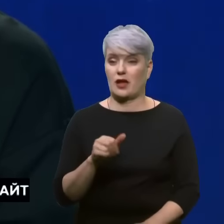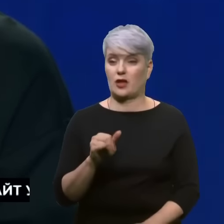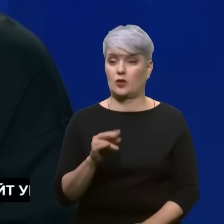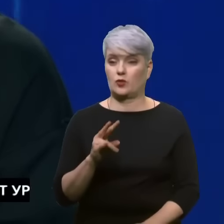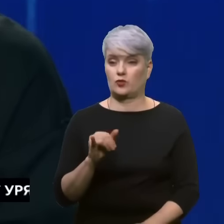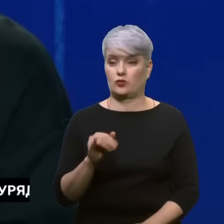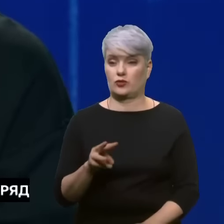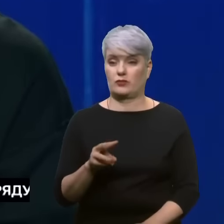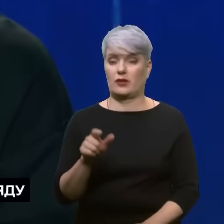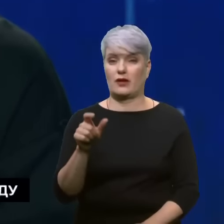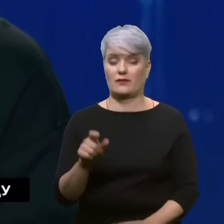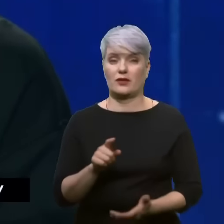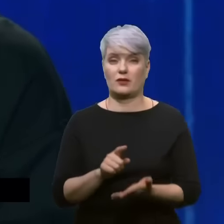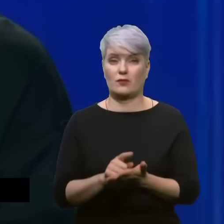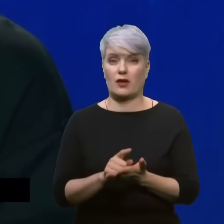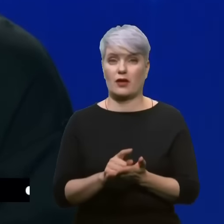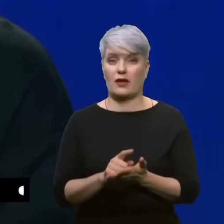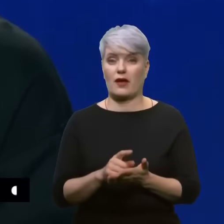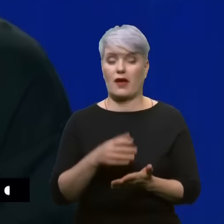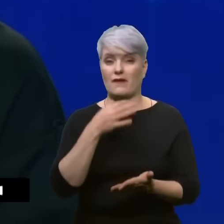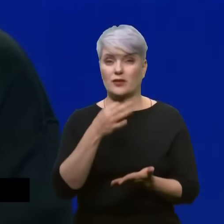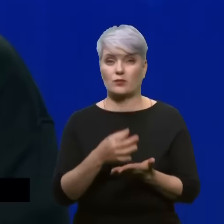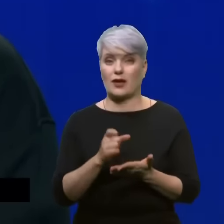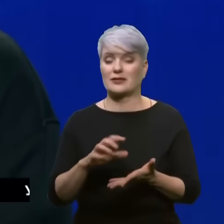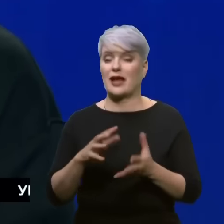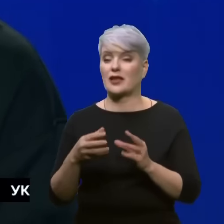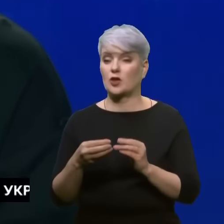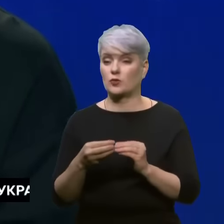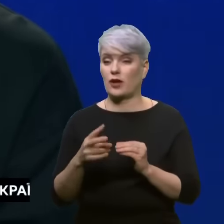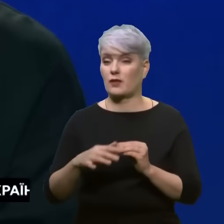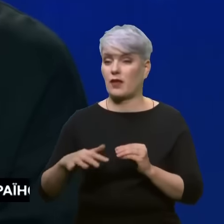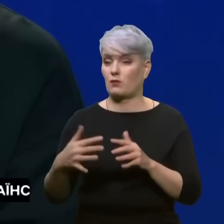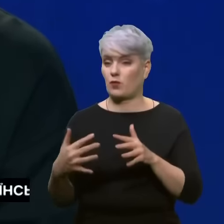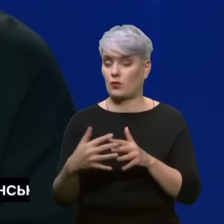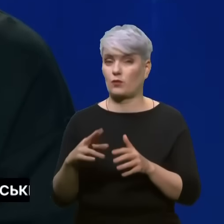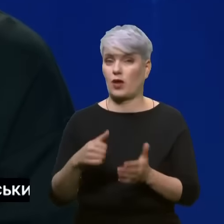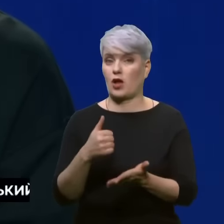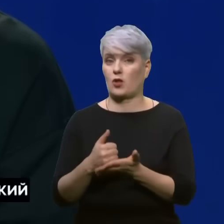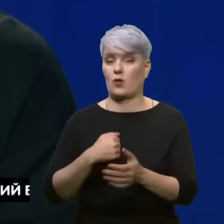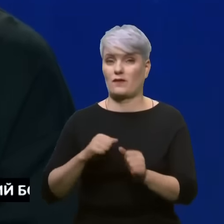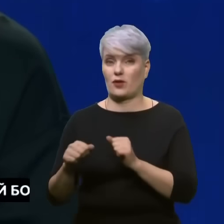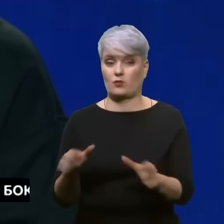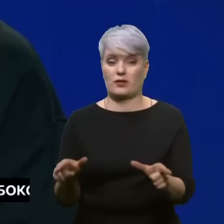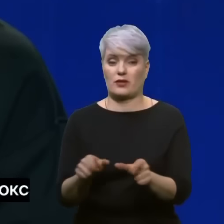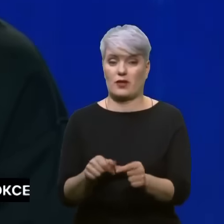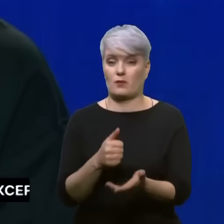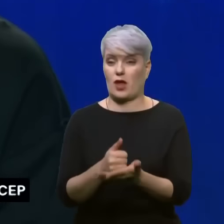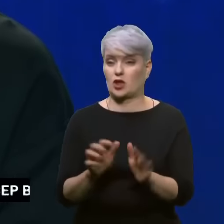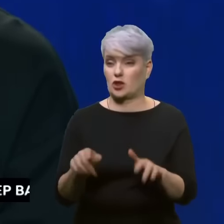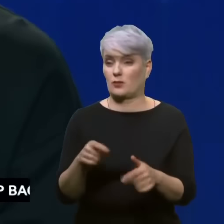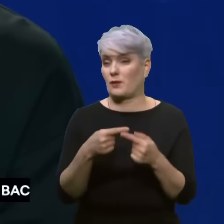Він має відповідати за результат на полі бою як головком. Разом з Генштабом є багато